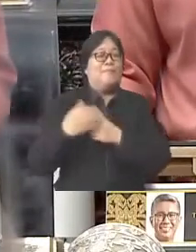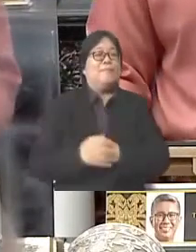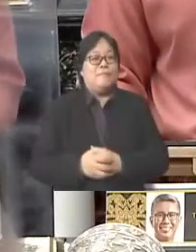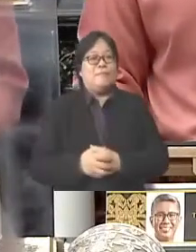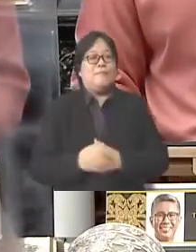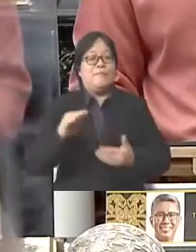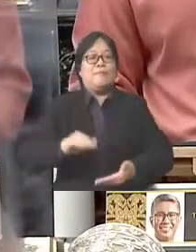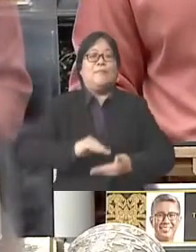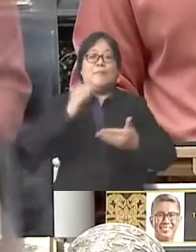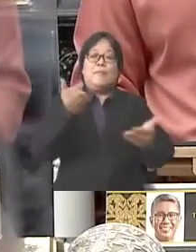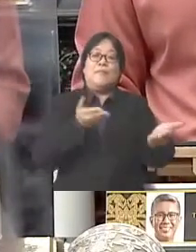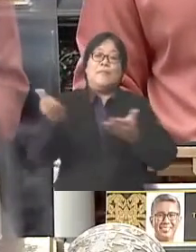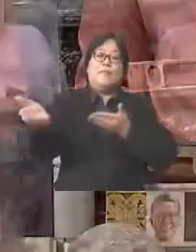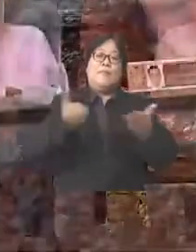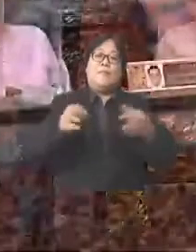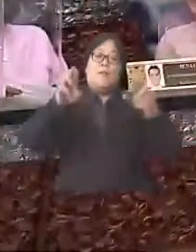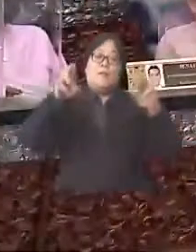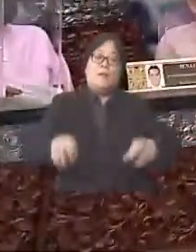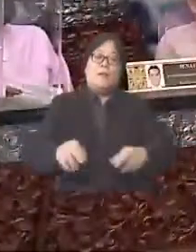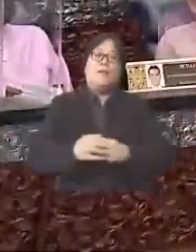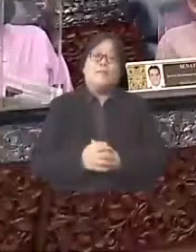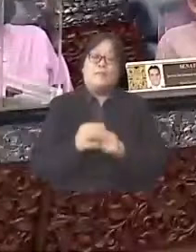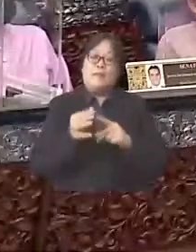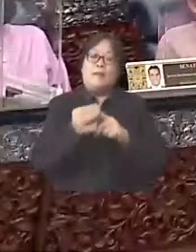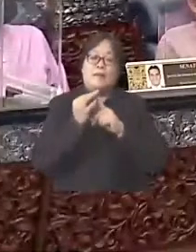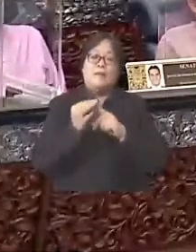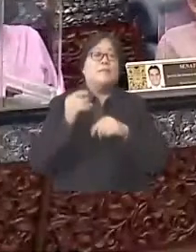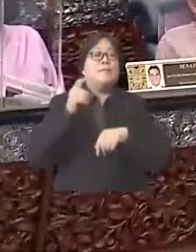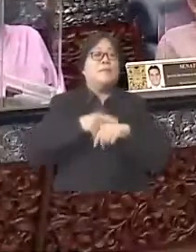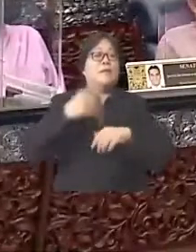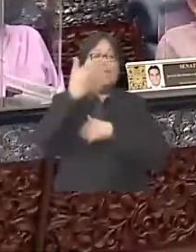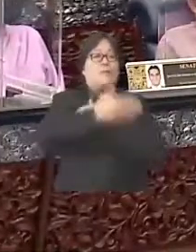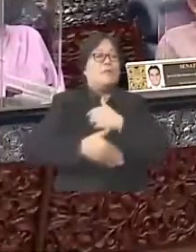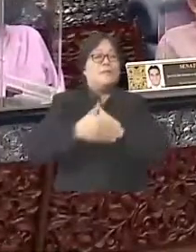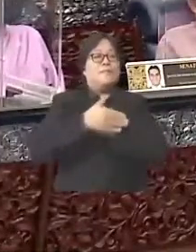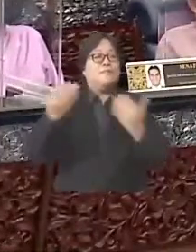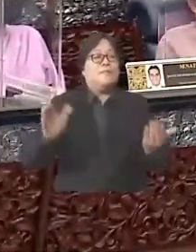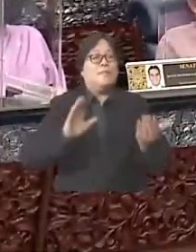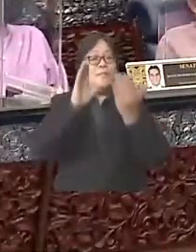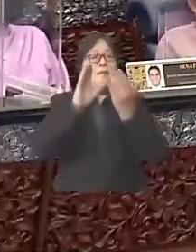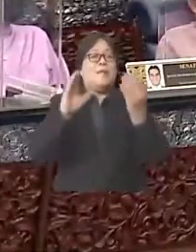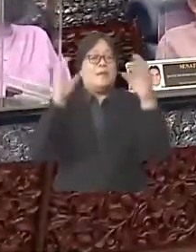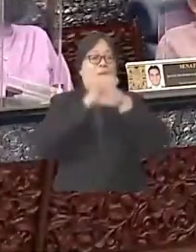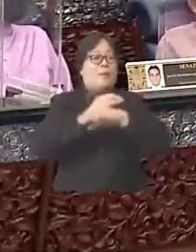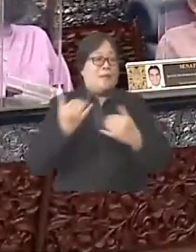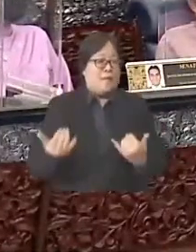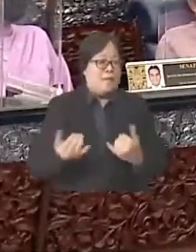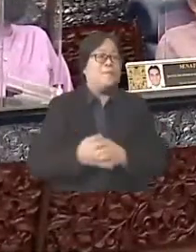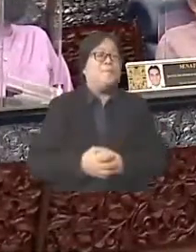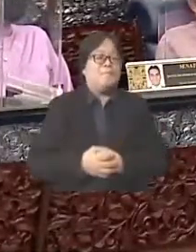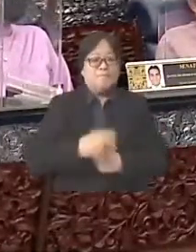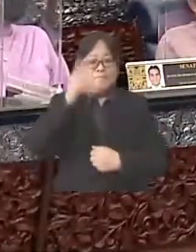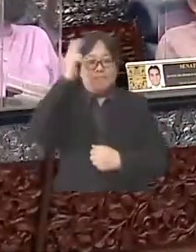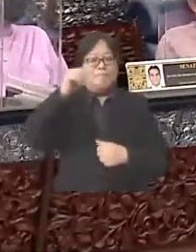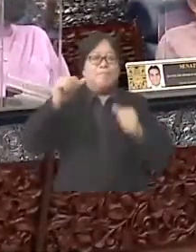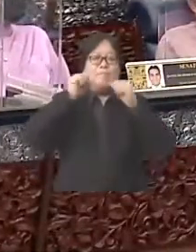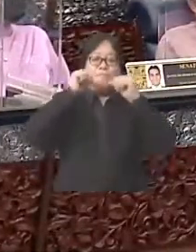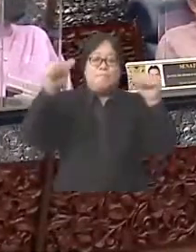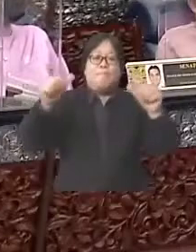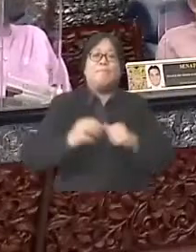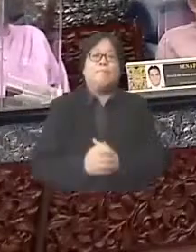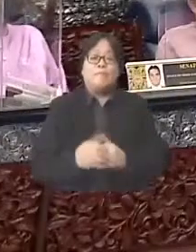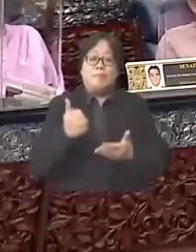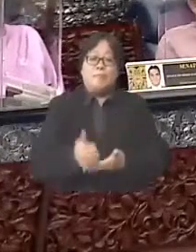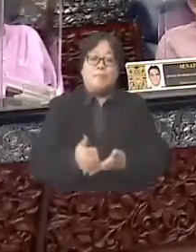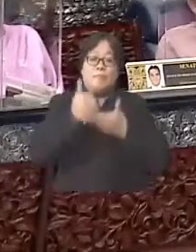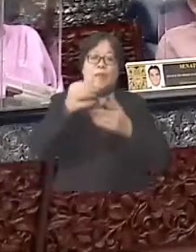jawabnya menyampaikan peringatan kepada rakyat utamanya Smash negara mengarungi tempo yang penuh cabaran ini kerajaan mengumumkannya